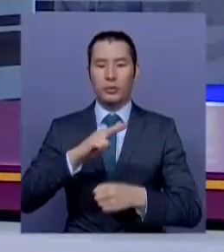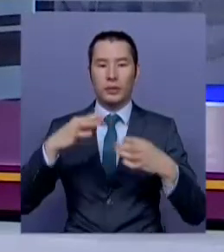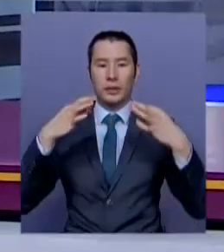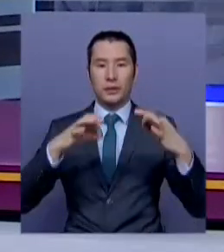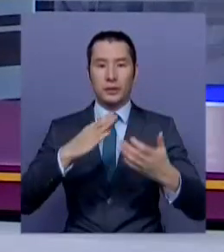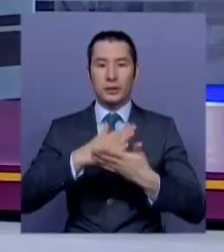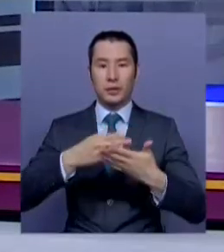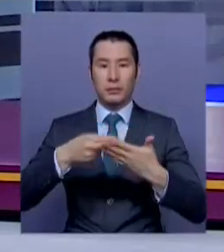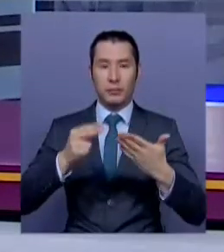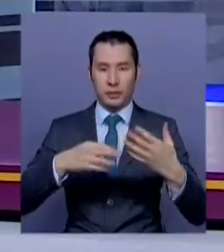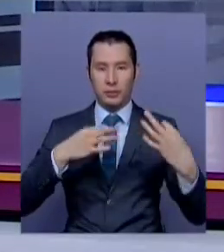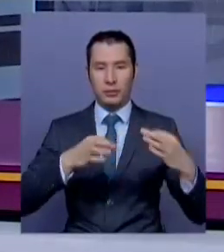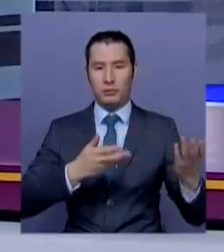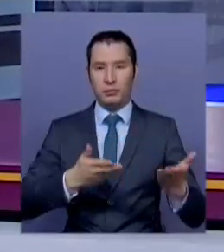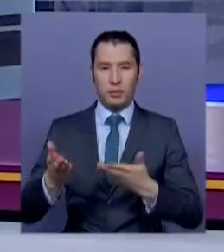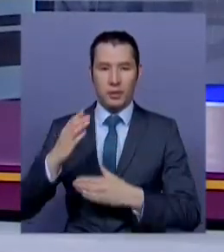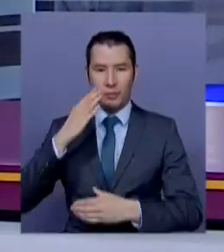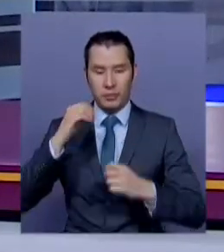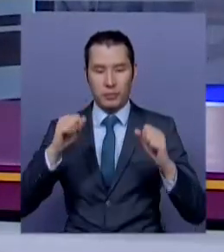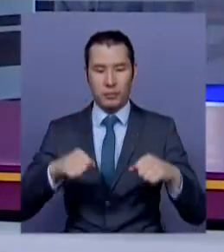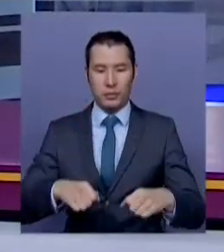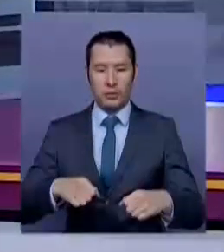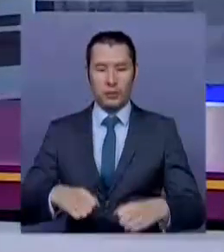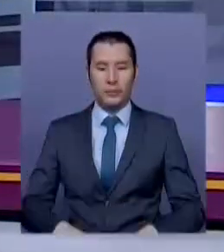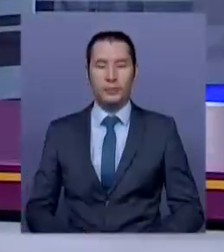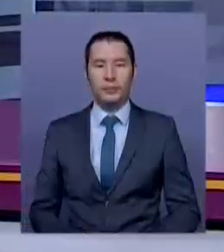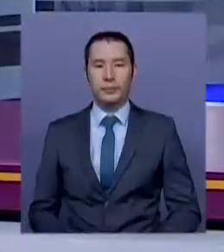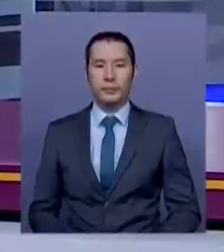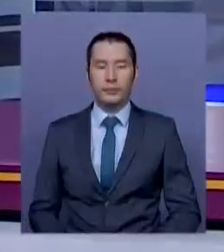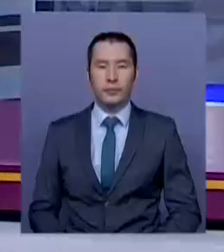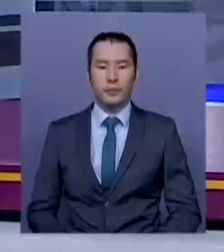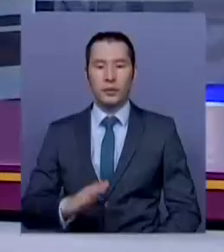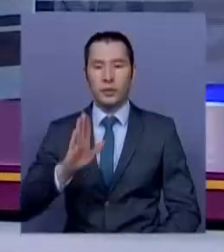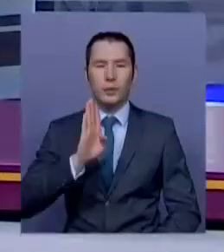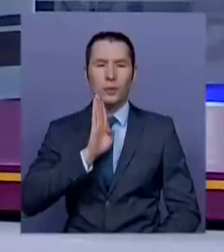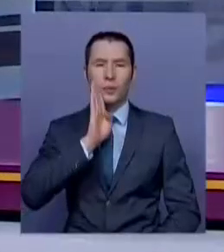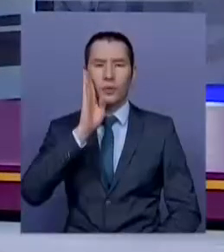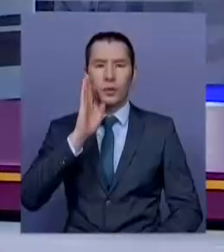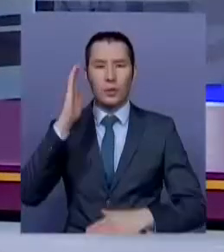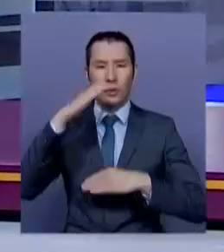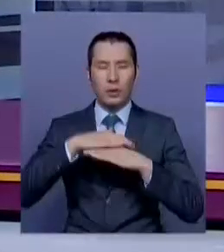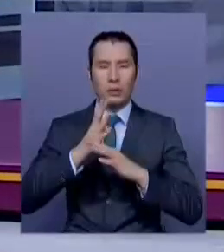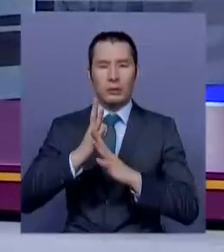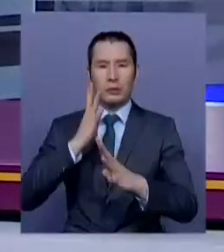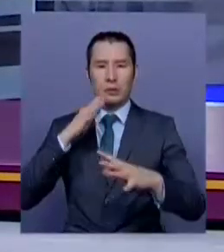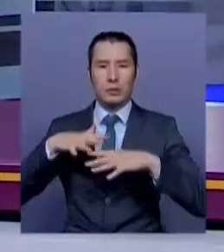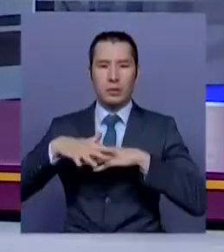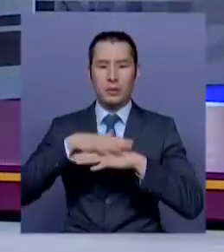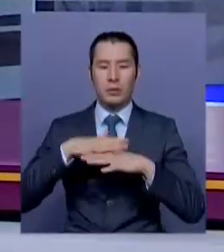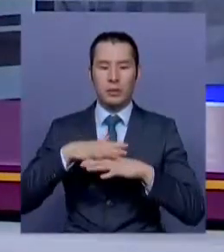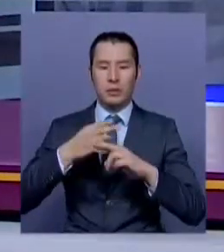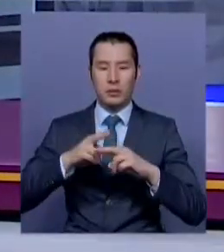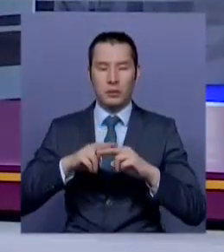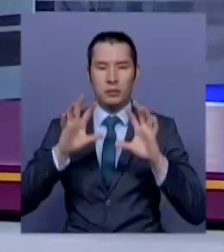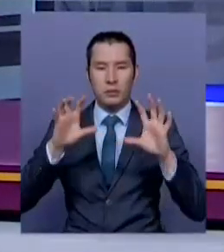шығалады. Сондықтан себепсіз кезекте тұрып кептеліс жасамау қажет. Ал таңертең кешке кезектің көбеюі заңды дейді